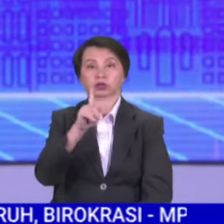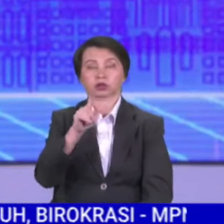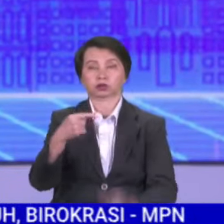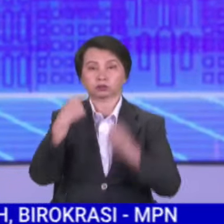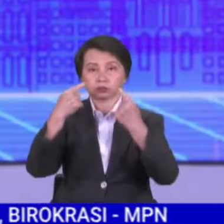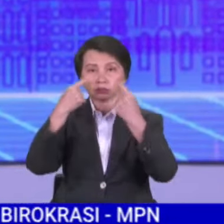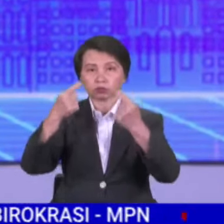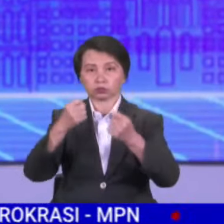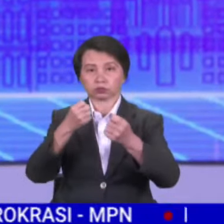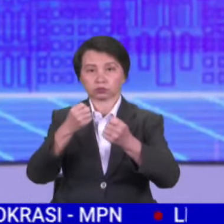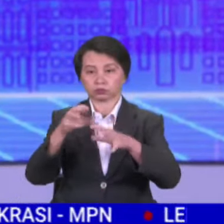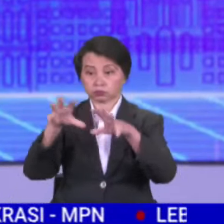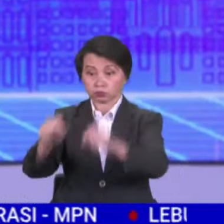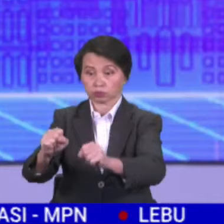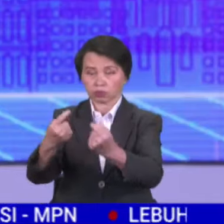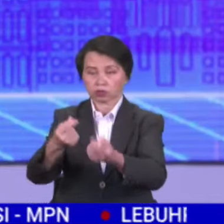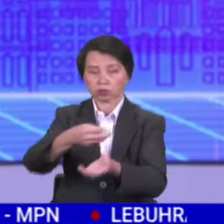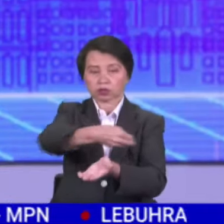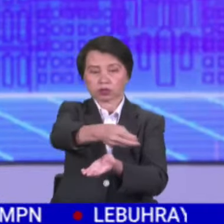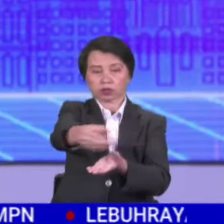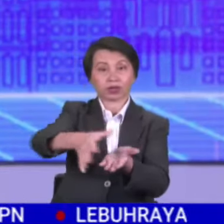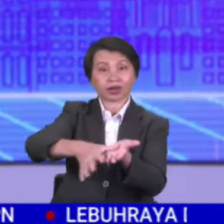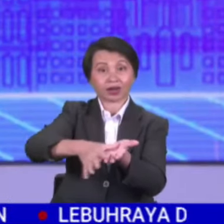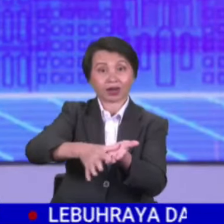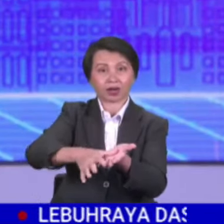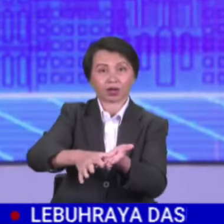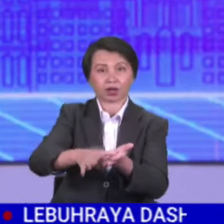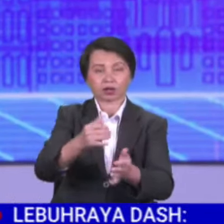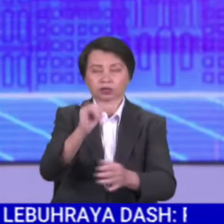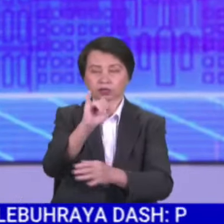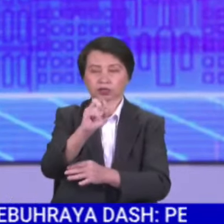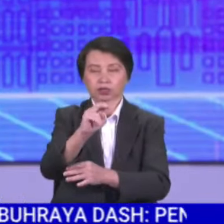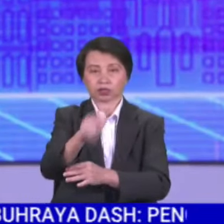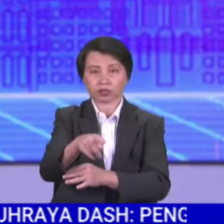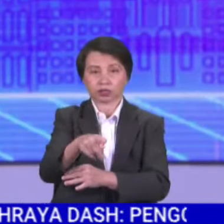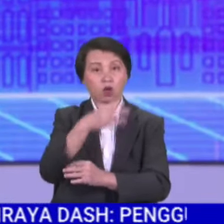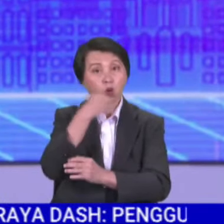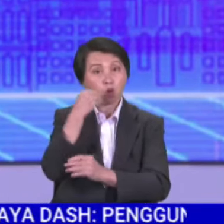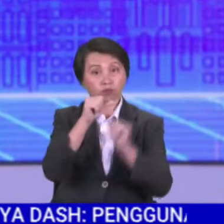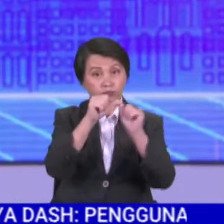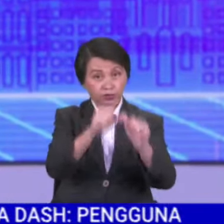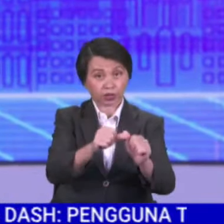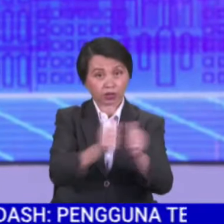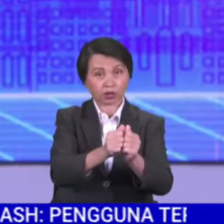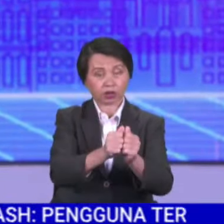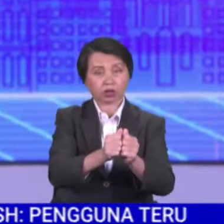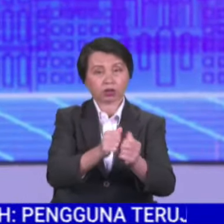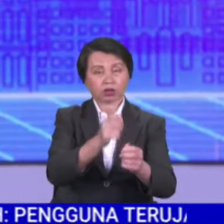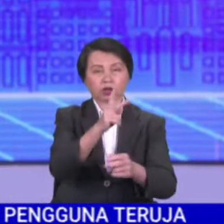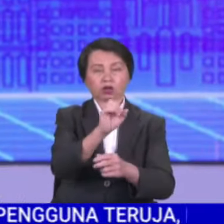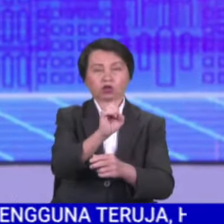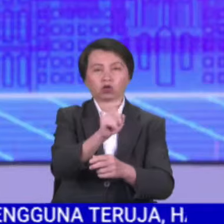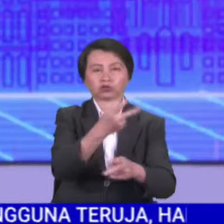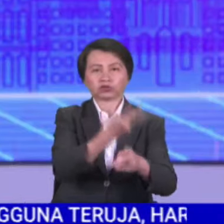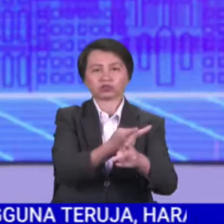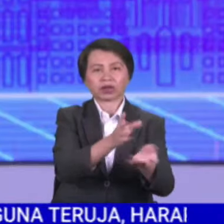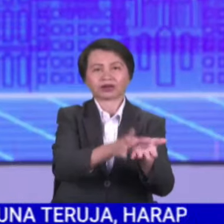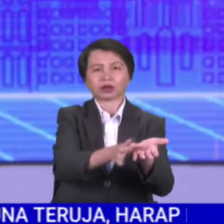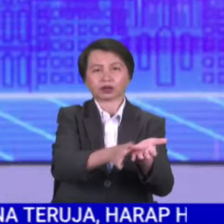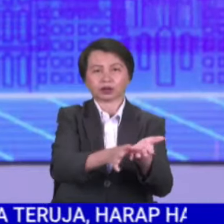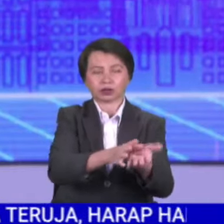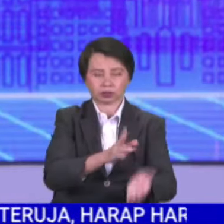berjaya membongkarkan sindiket pengedaran dadah yang menjadikan inap desa atau homestay sebagai stor penyimpanan dadah.